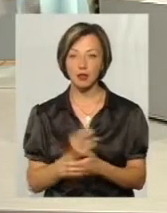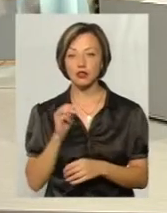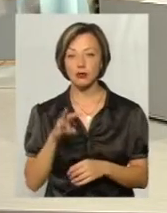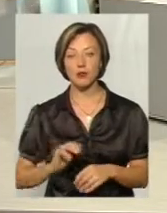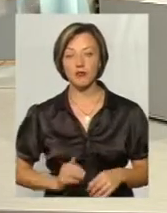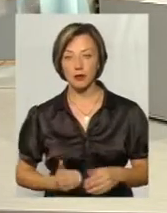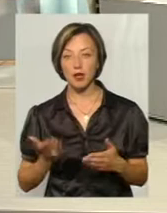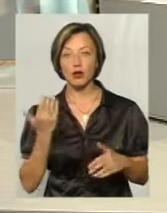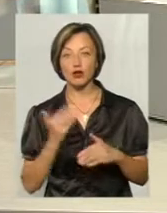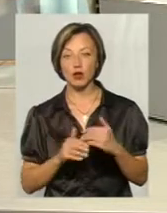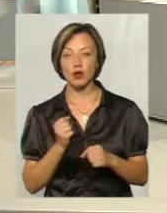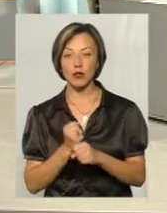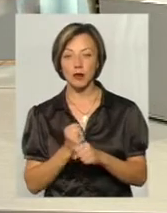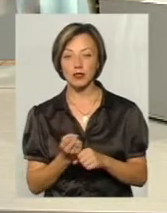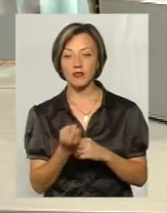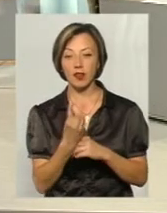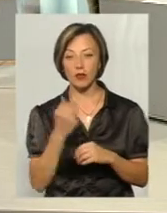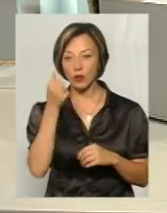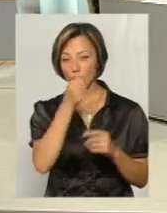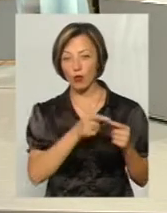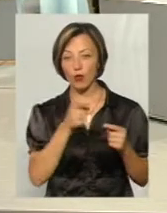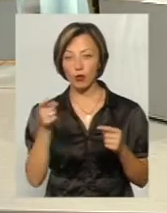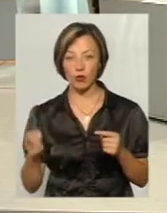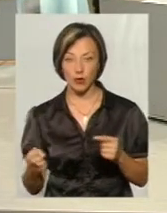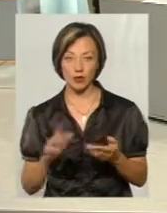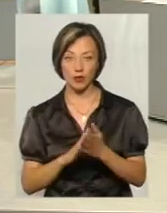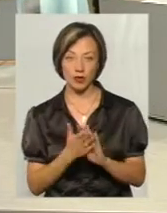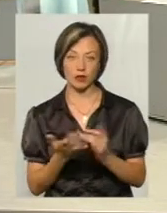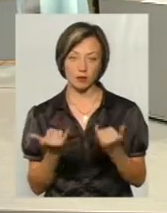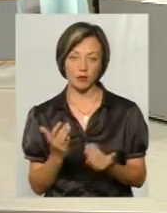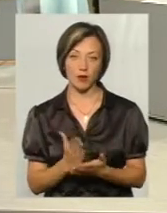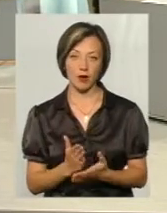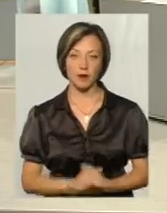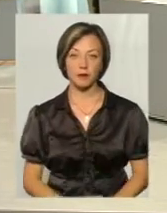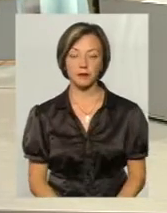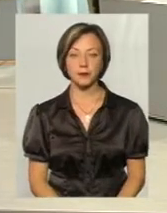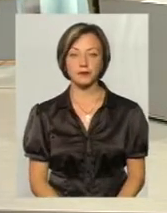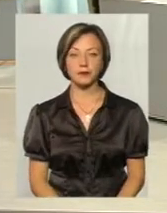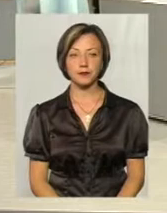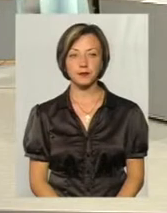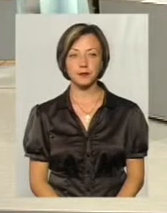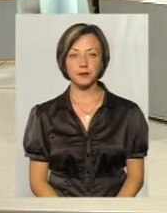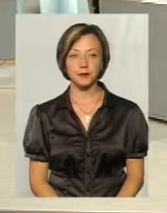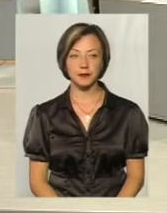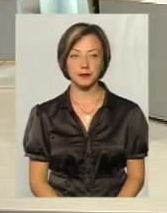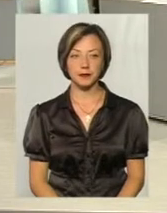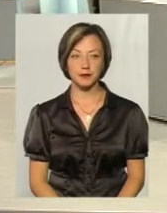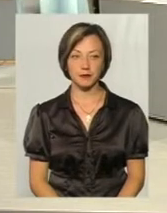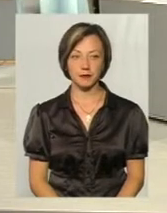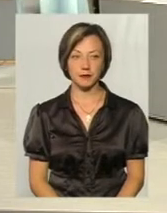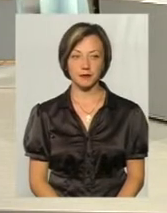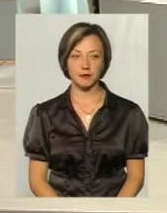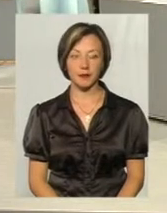ті фірми, які вже роблять їх з 2012 року, і ми маємо ту ситуацію, яку маємо? Ну, на сьогоднішній день... Ви розумієте, нас це